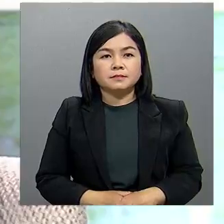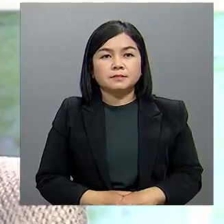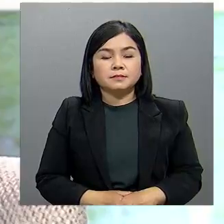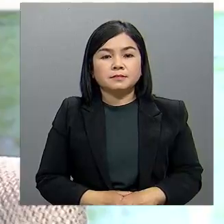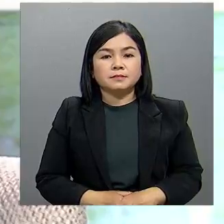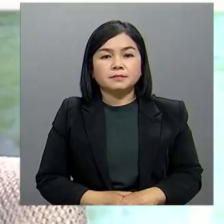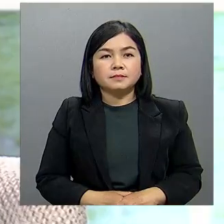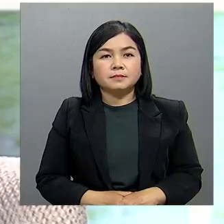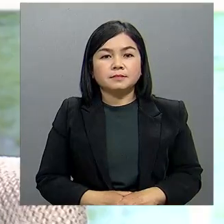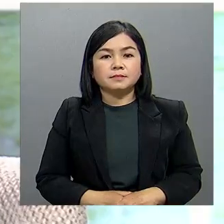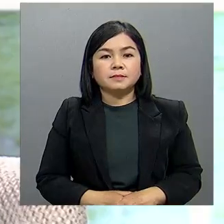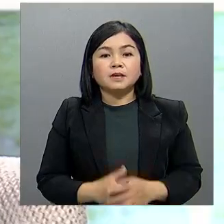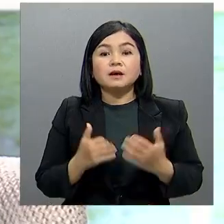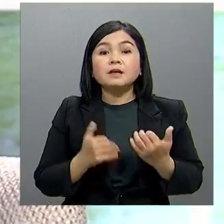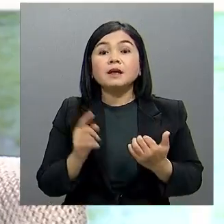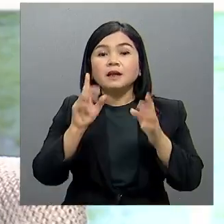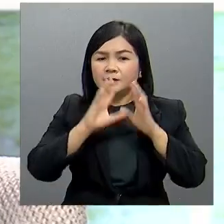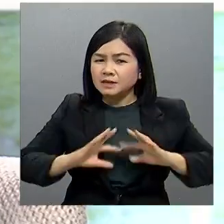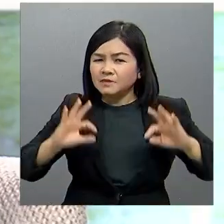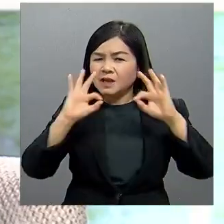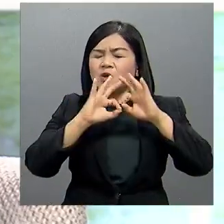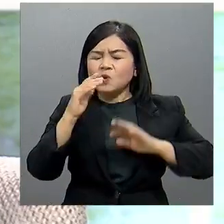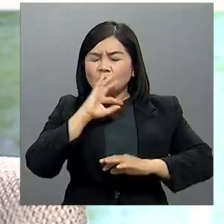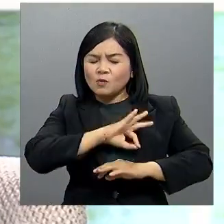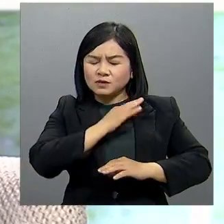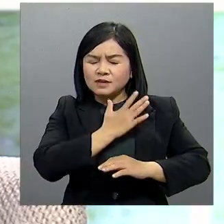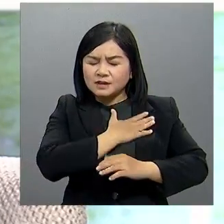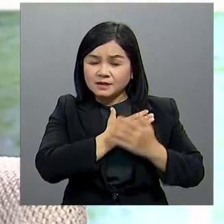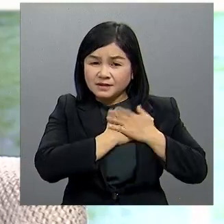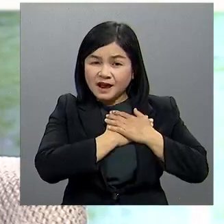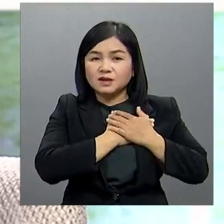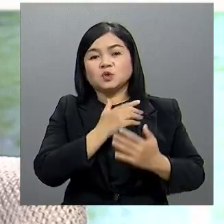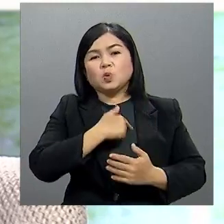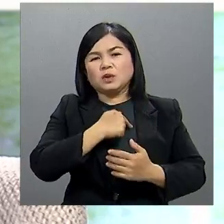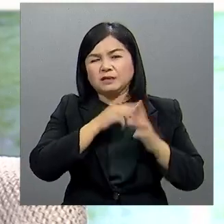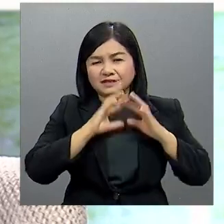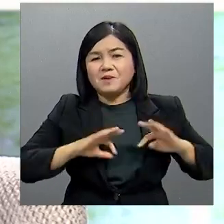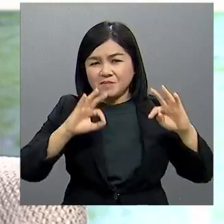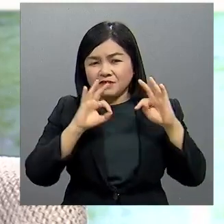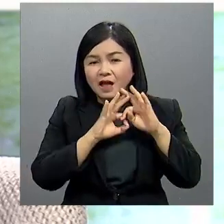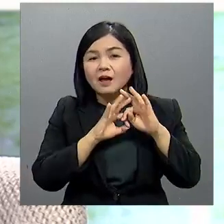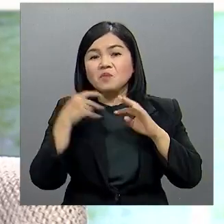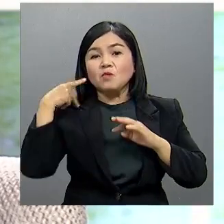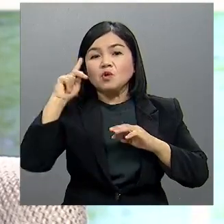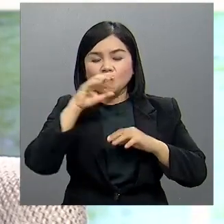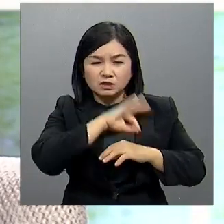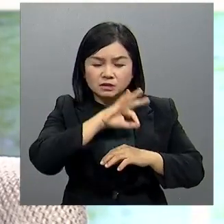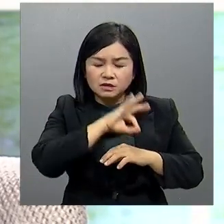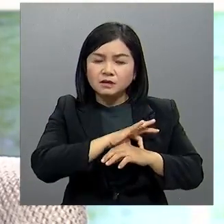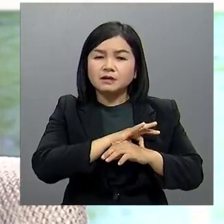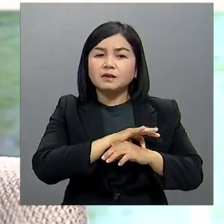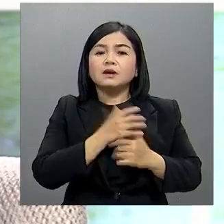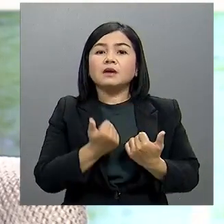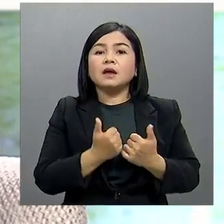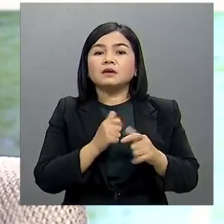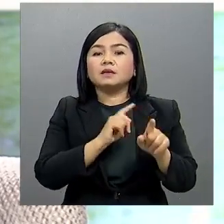คำว่าคุณค่าทางจิตใจคำนี้มีความสำคัญมากคุณผู้ชมครับเพราะว่าทุกสิ่งทุกอย่างมีคุณค่าในตัวเองนะครับคุณ